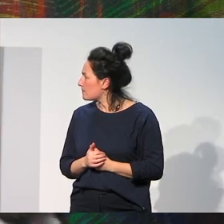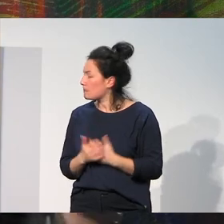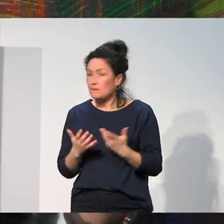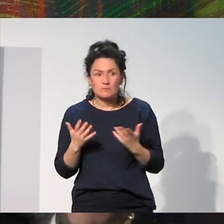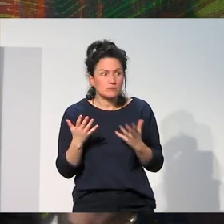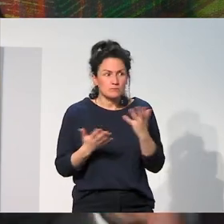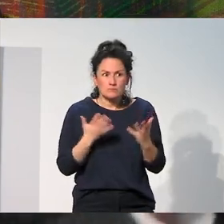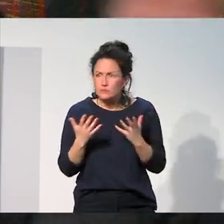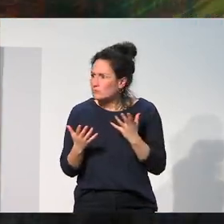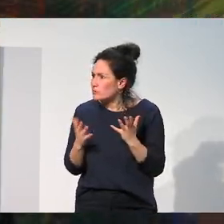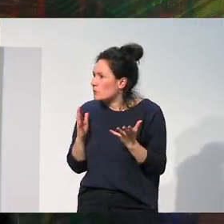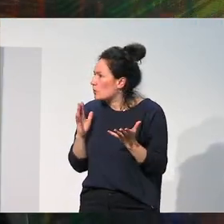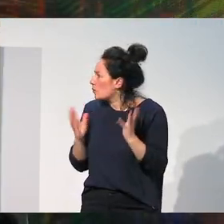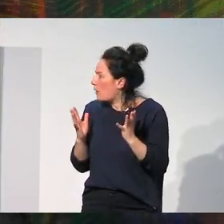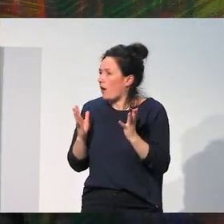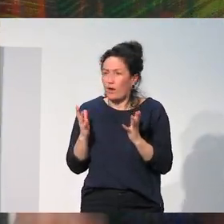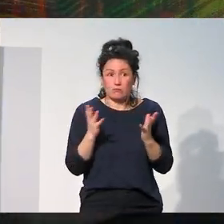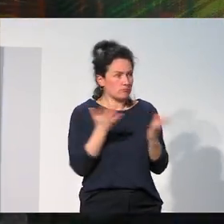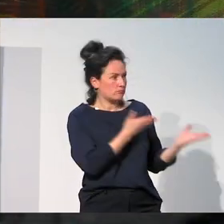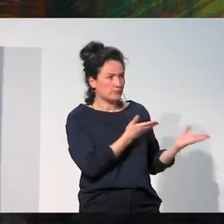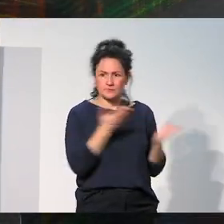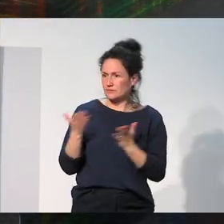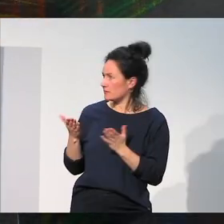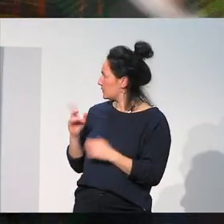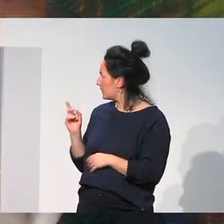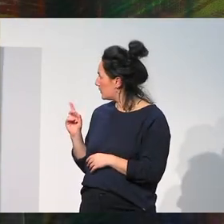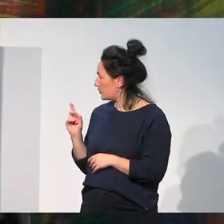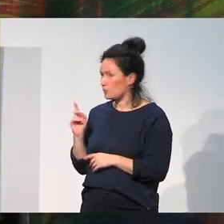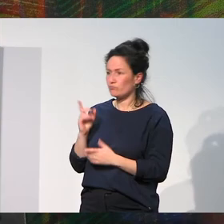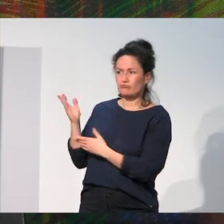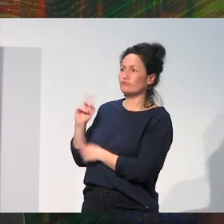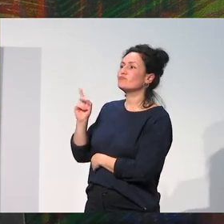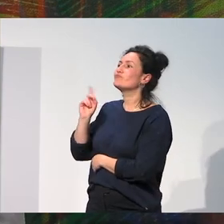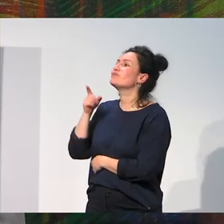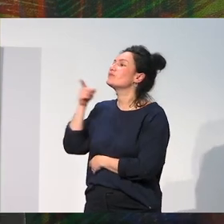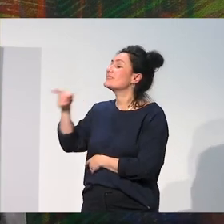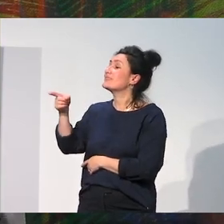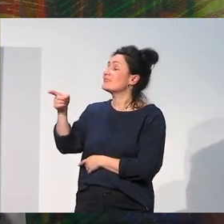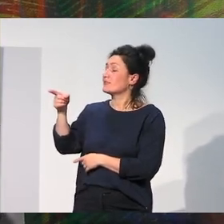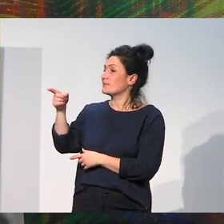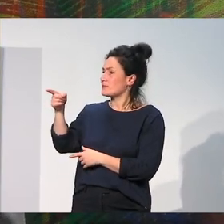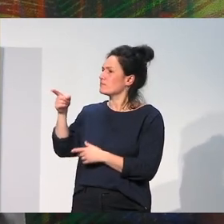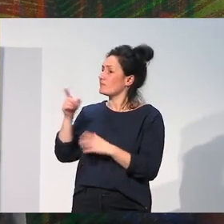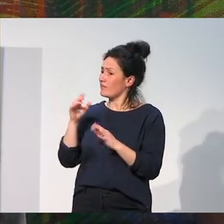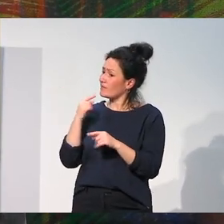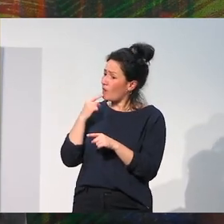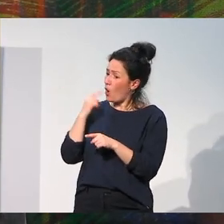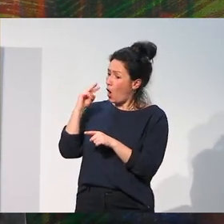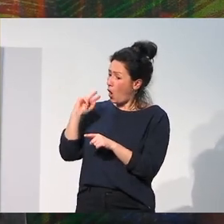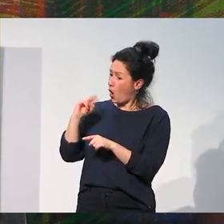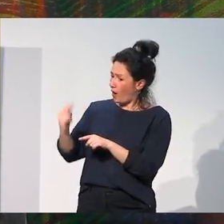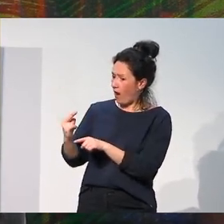non, allez-y. Non, c'est vous qui avez. Non, c'était juste de l'animal ou des animaux?